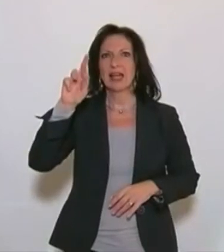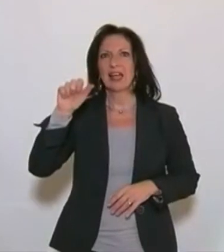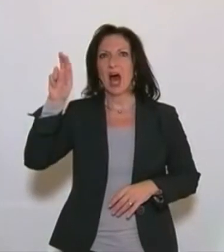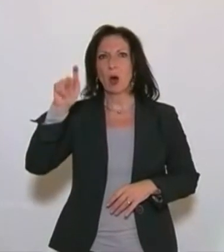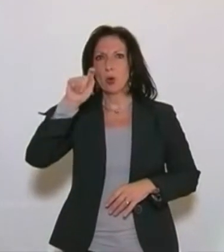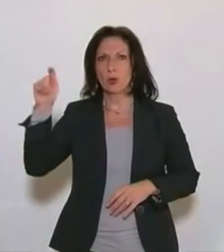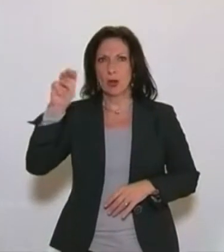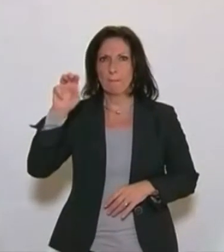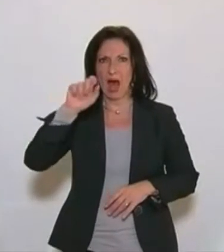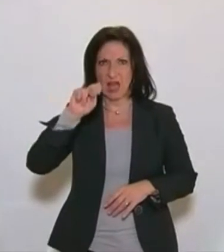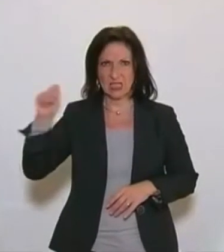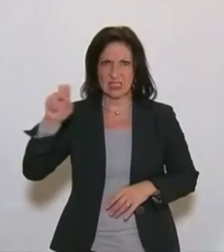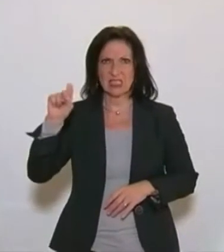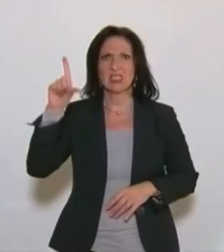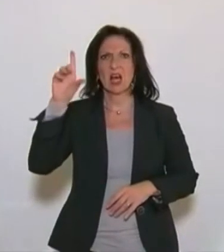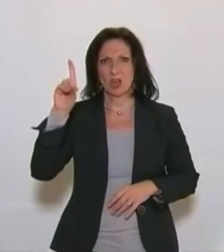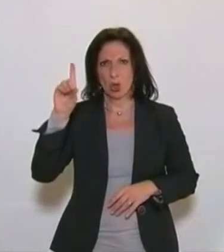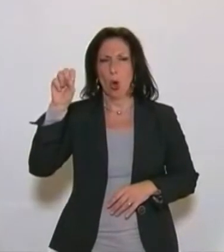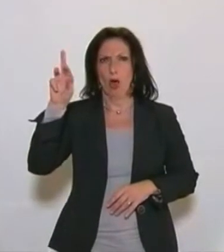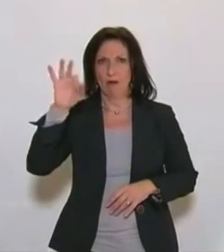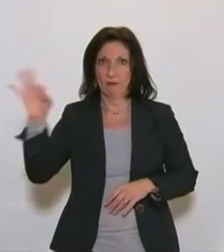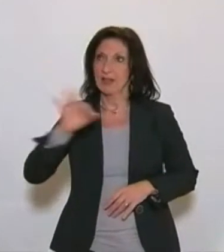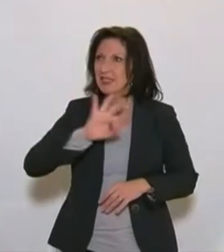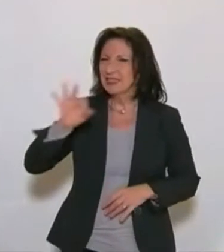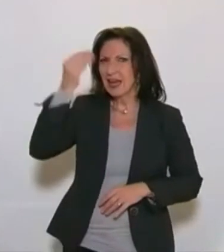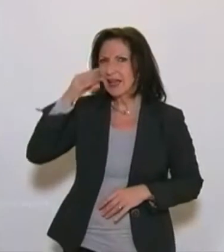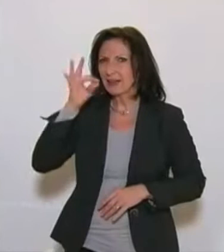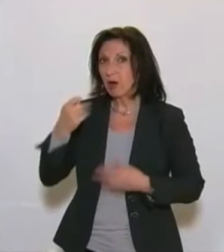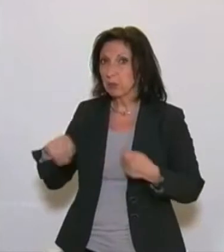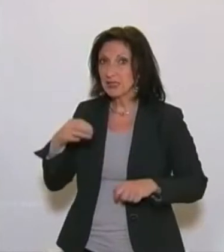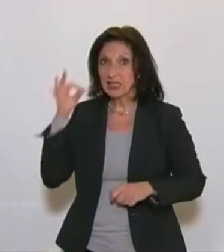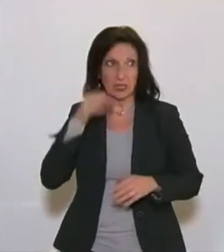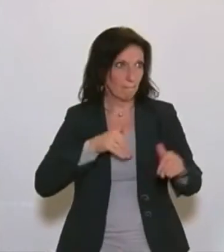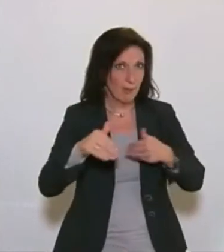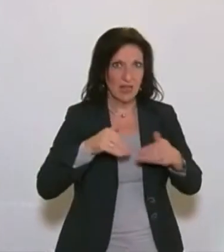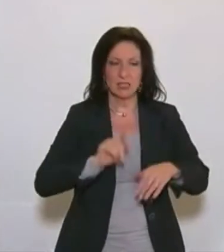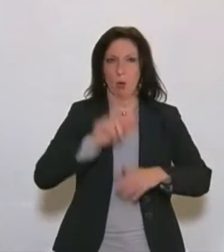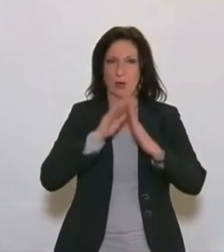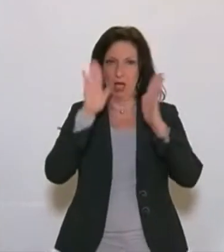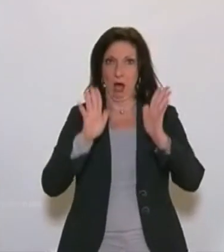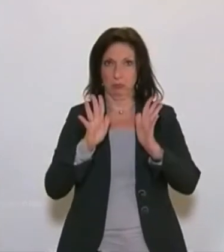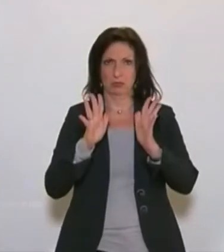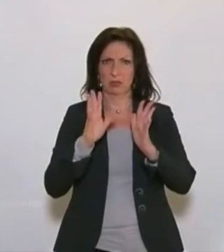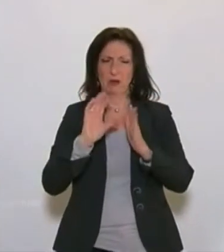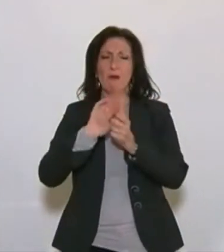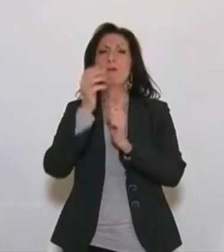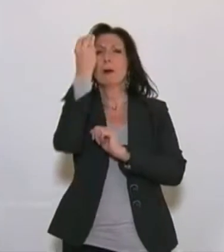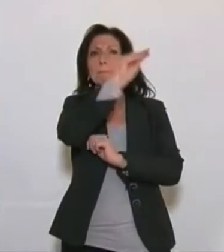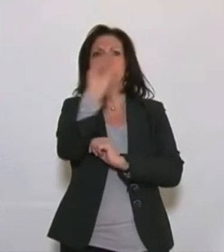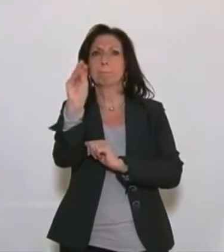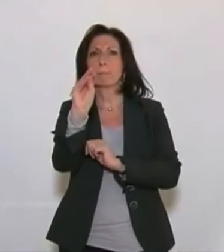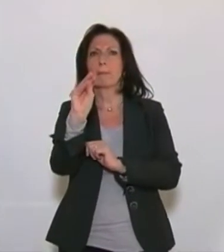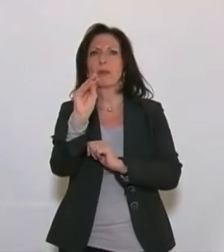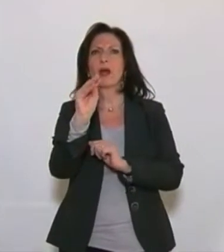Danke, Frau Präsidentin, werte Ministerinnen, Hohes Haus. Vorweg, ich darf sehr viel, was insbesondere